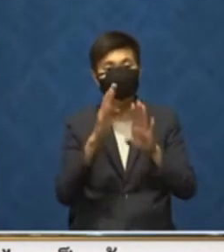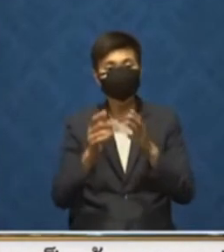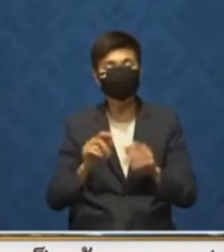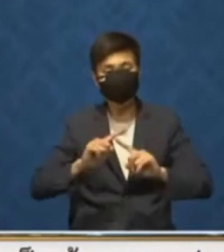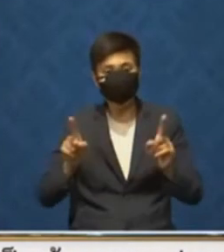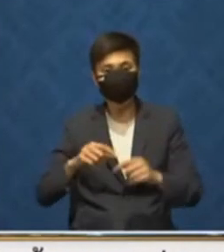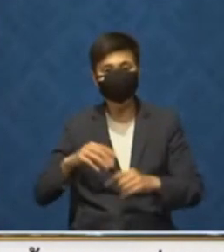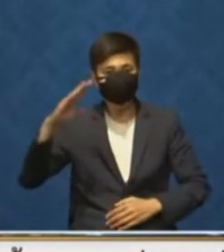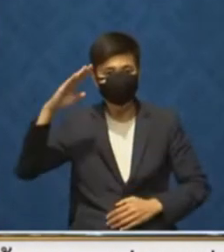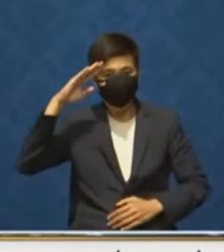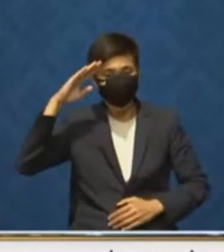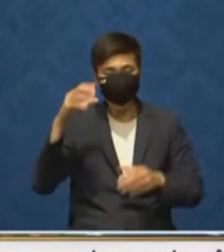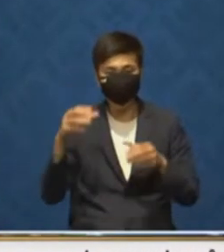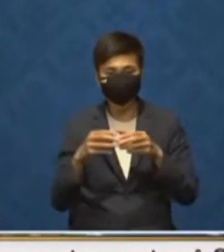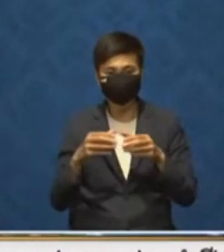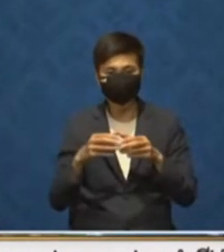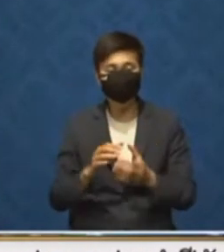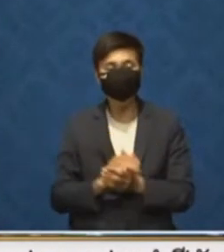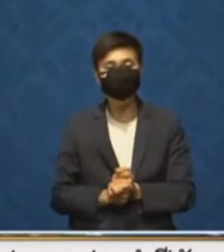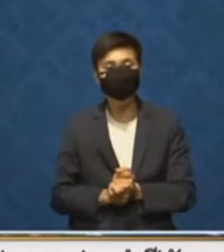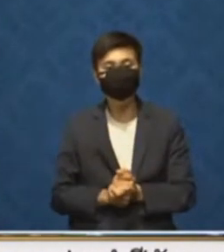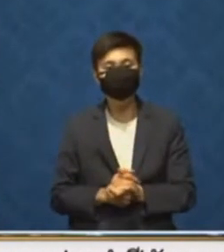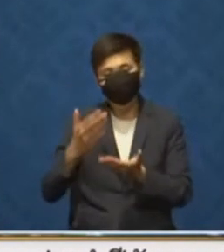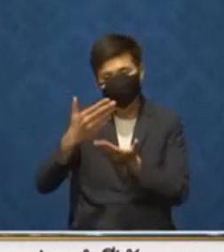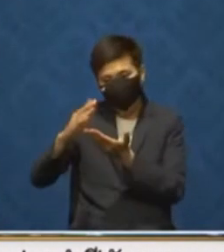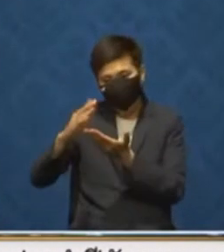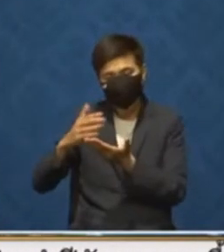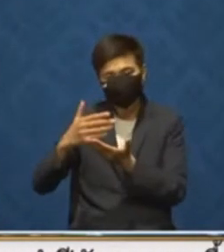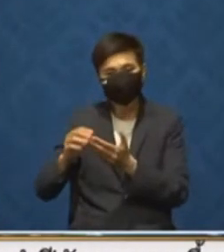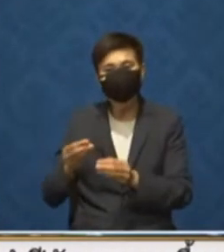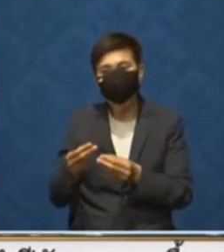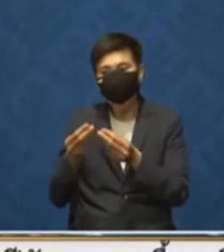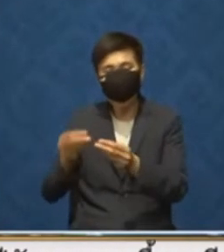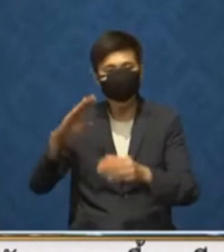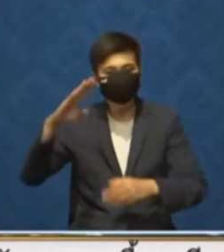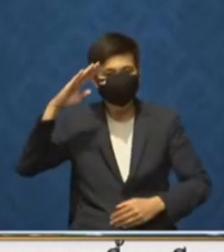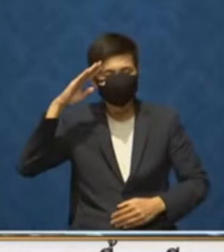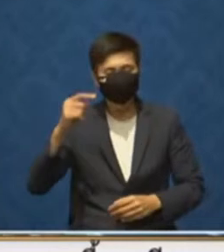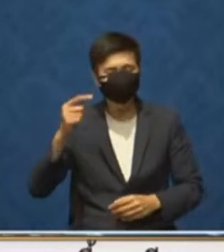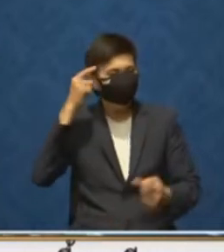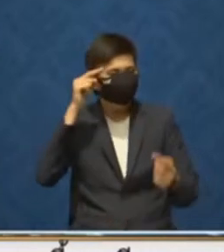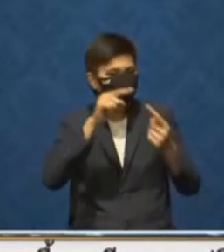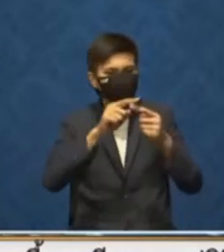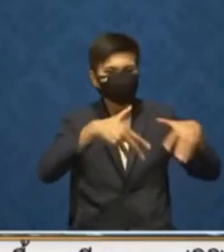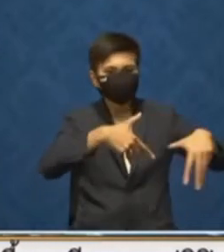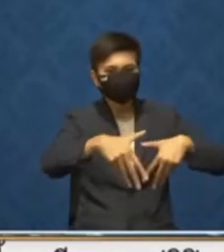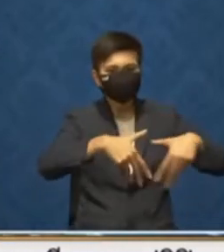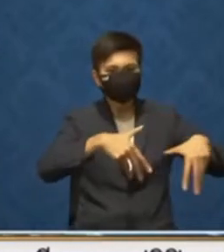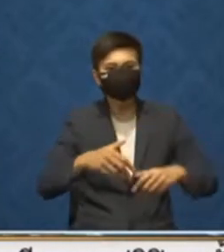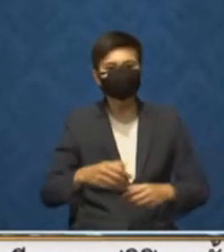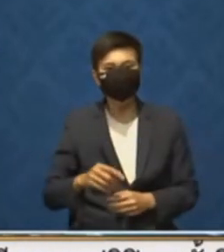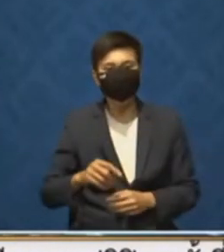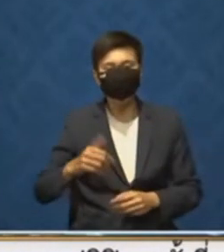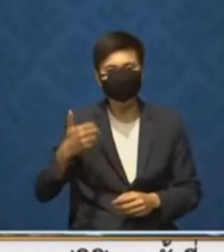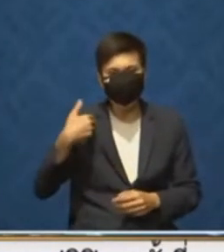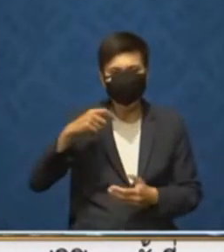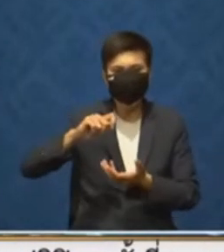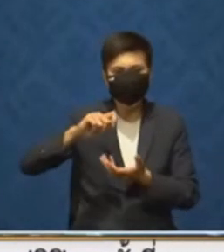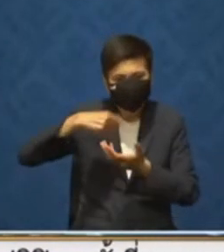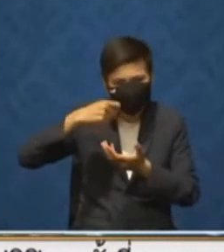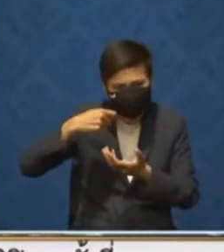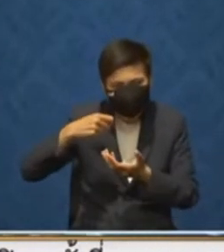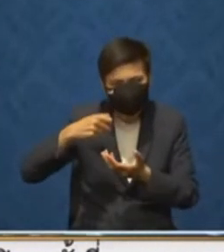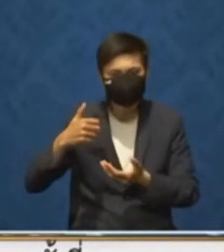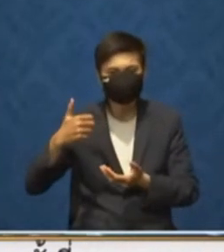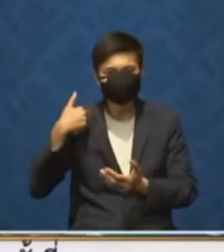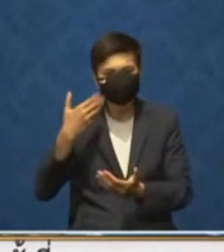ต้นไปแต่ทหารใช้จนไม่คือ 1ถึงว่าพี่น้องประชาชนจะมีกินมีใช้ไหมครับน่ะเมื่อมีกินใช้